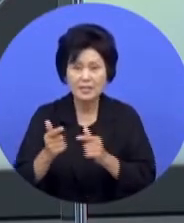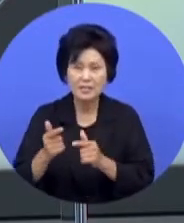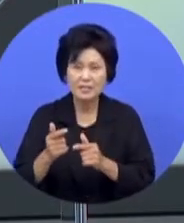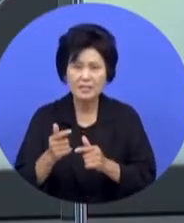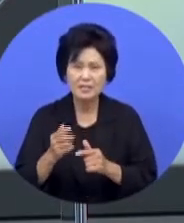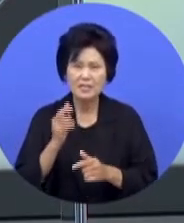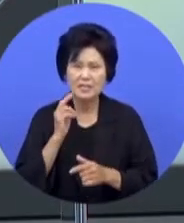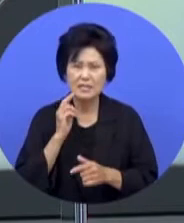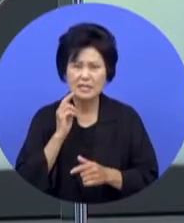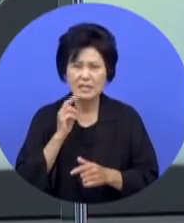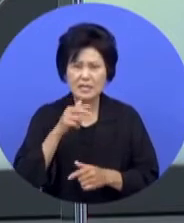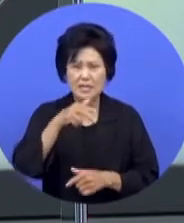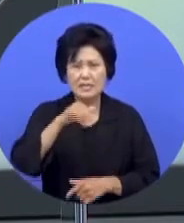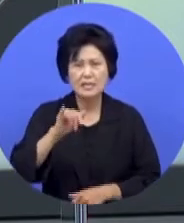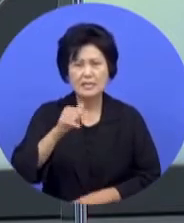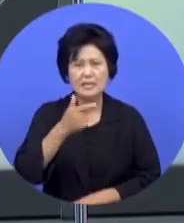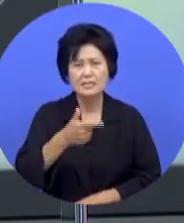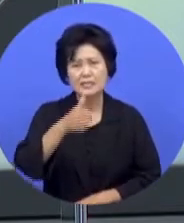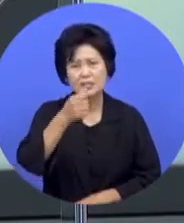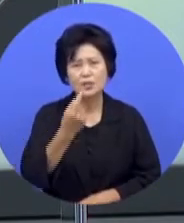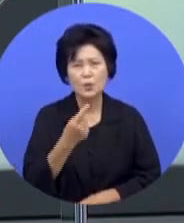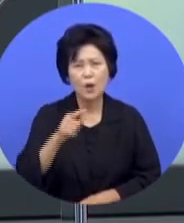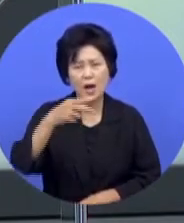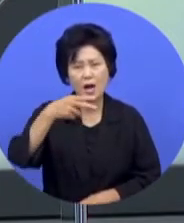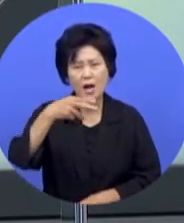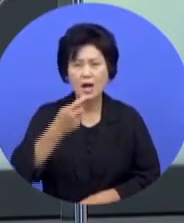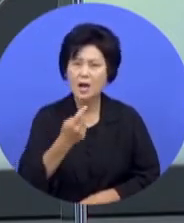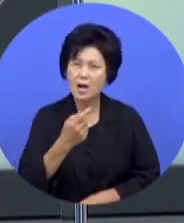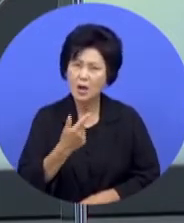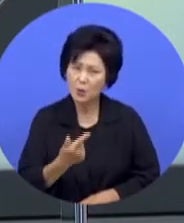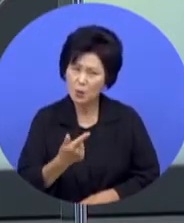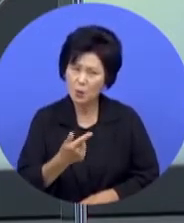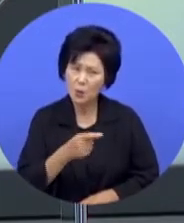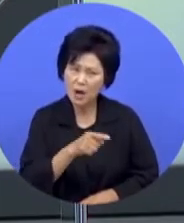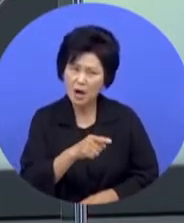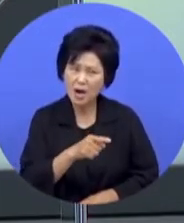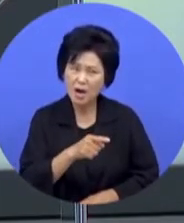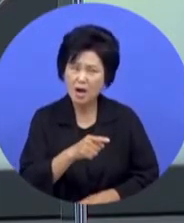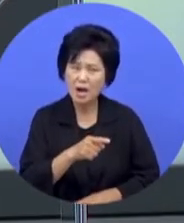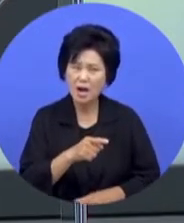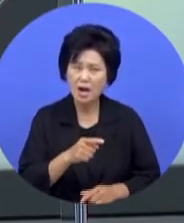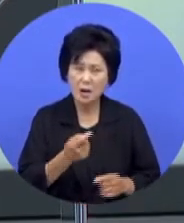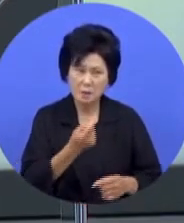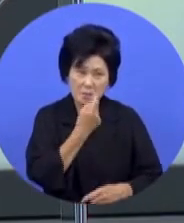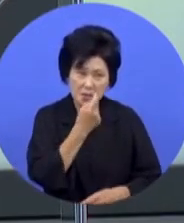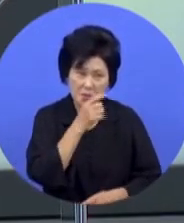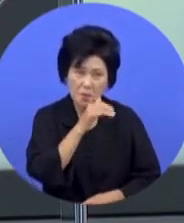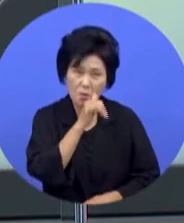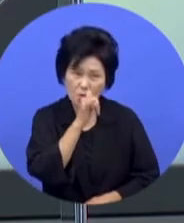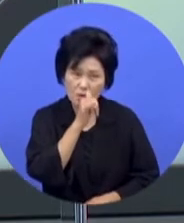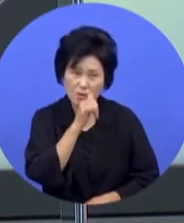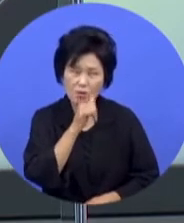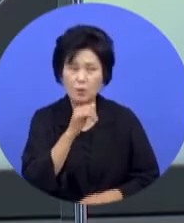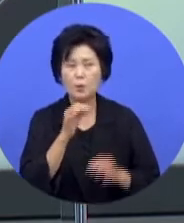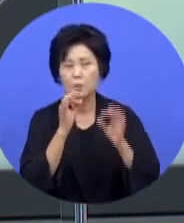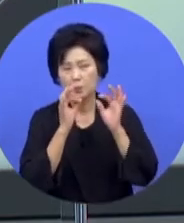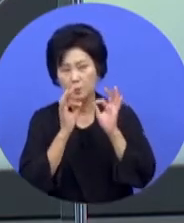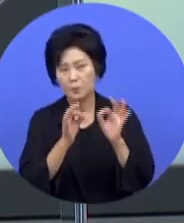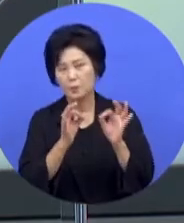그런 세계관에서 공교육에 위탁되어서 예. 공부를 하지 않습니까? 근데 이것이 우리는